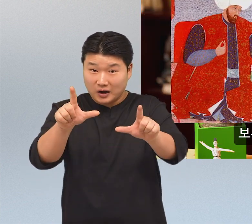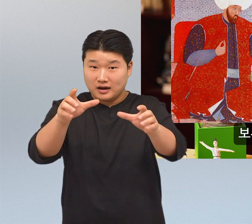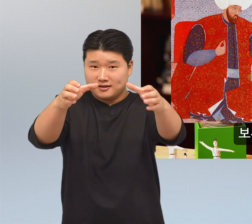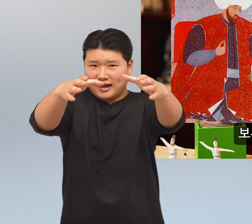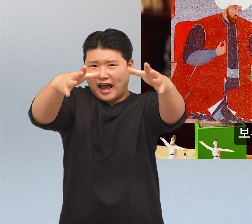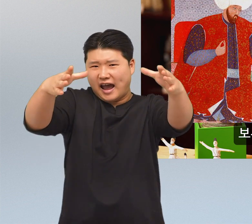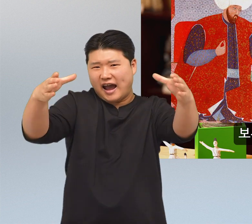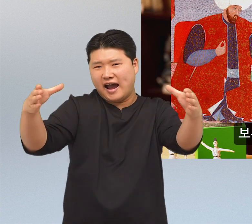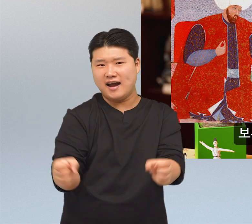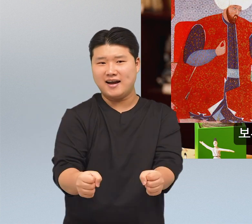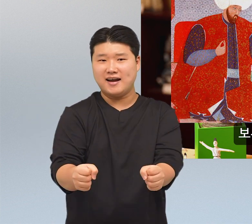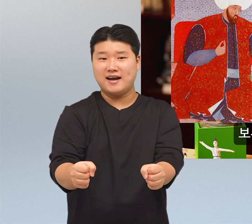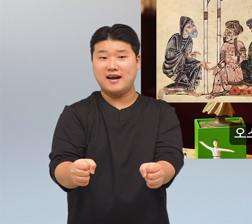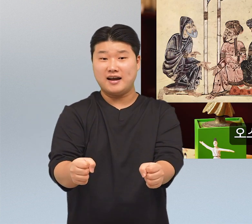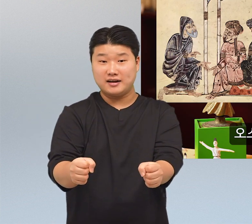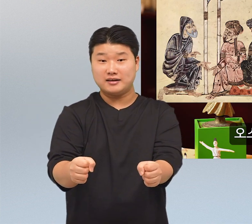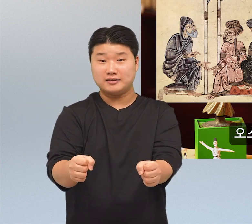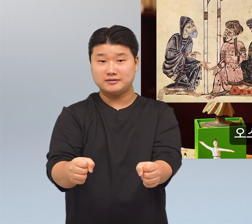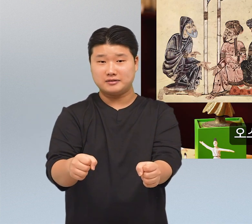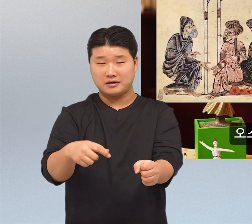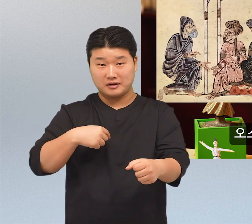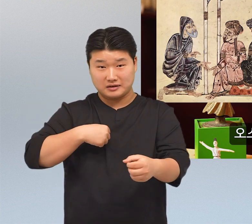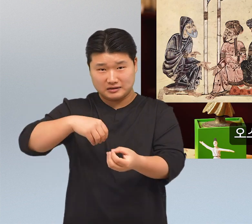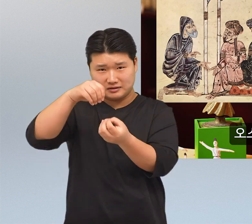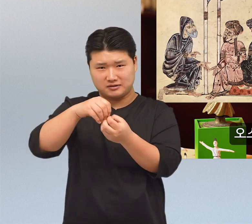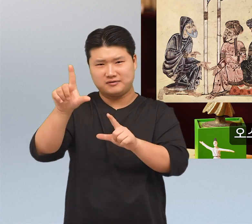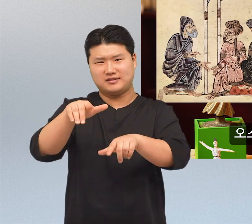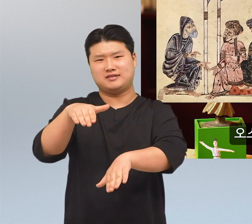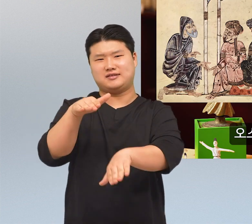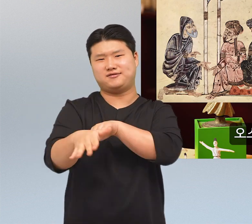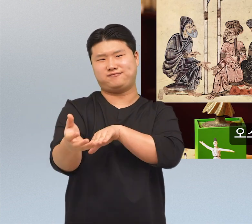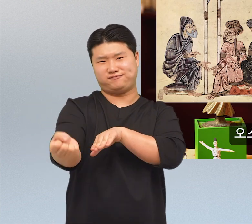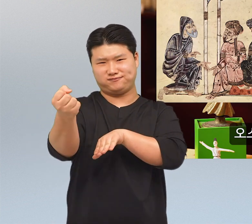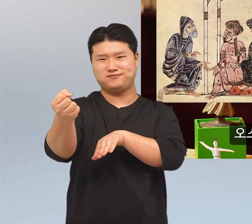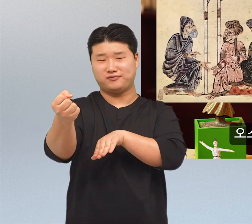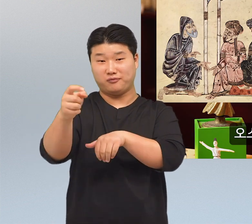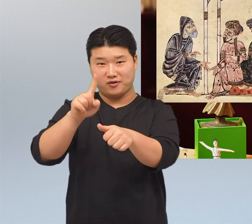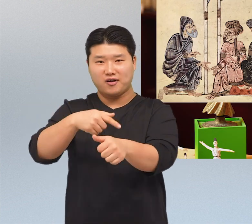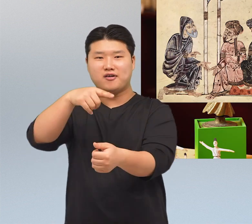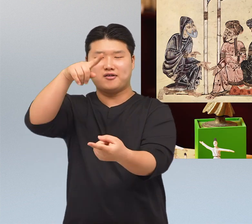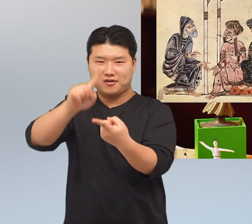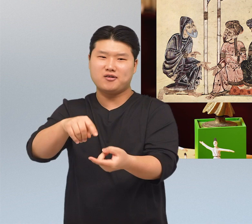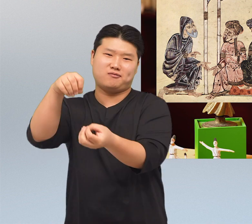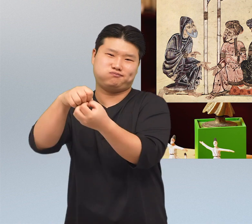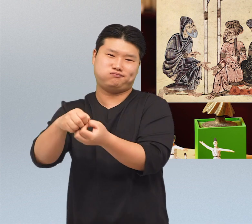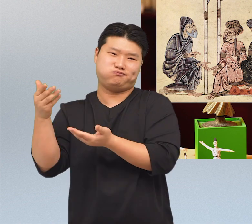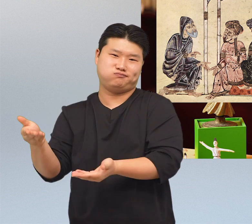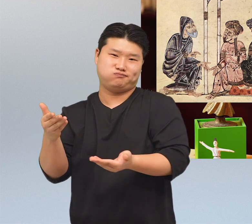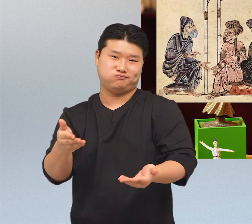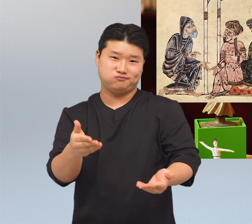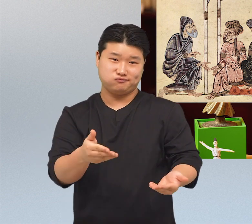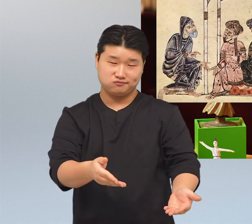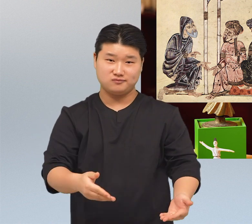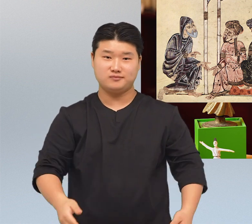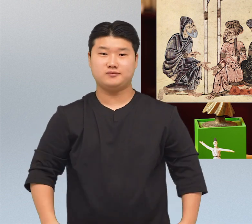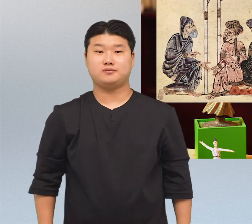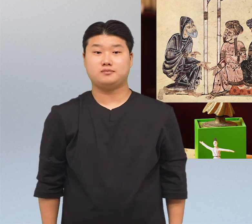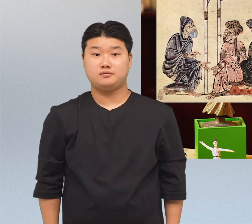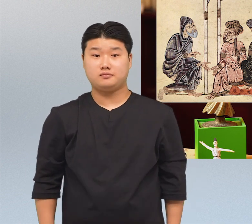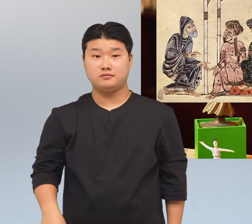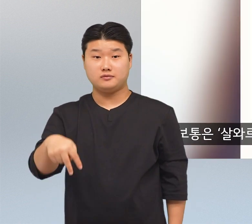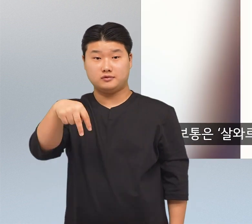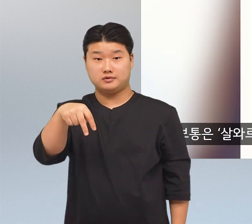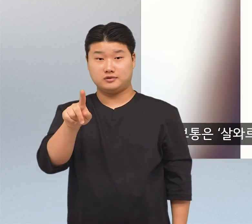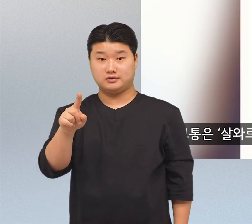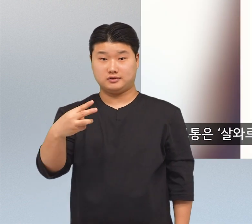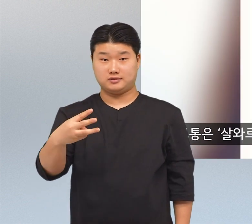좁게 만들어야 했고요. 오스만 제국 시절에도 중앙아시아에서 입던 옷의 특징은 그대로